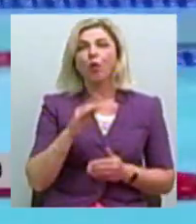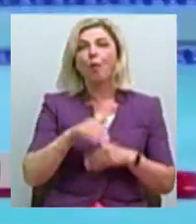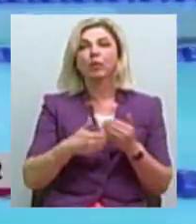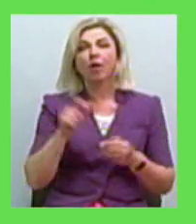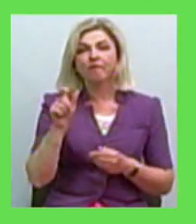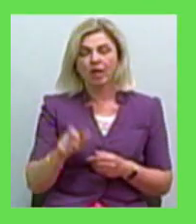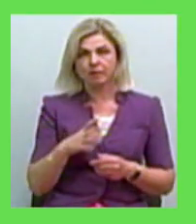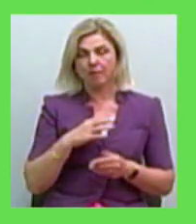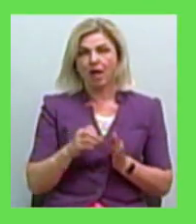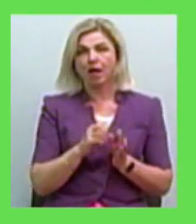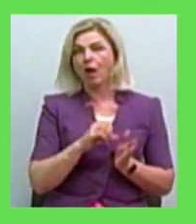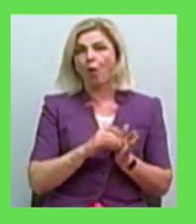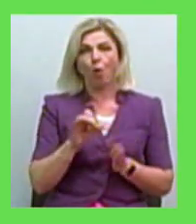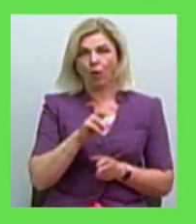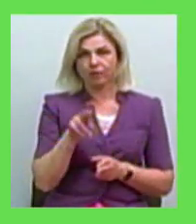світовий рекорд.